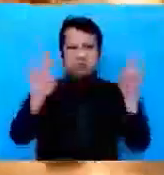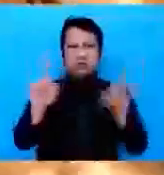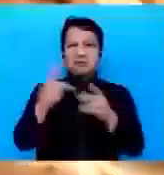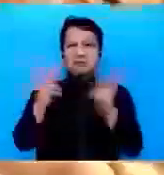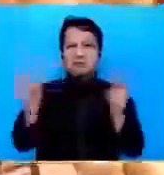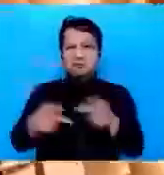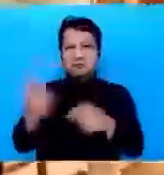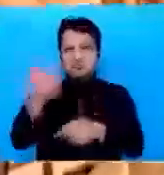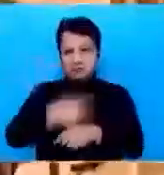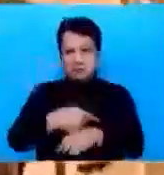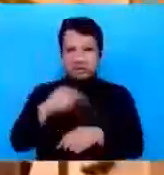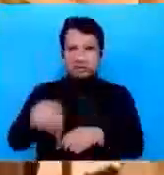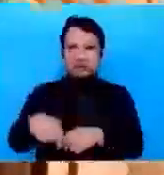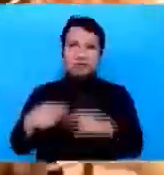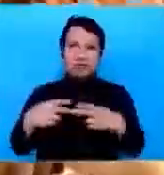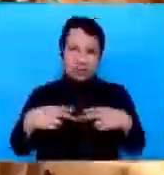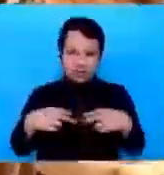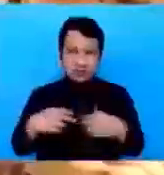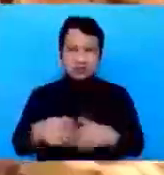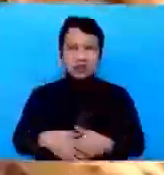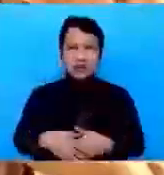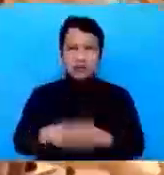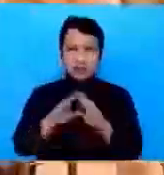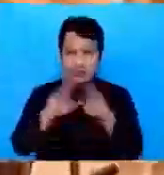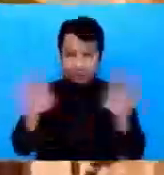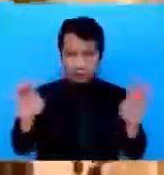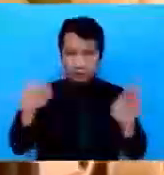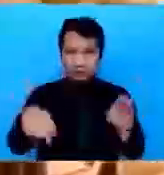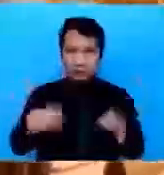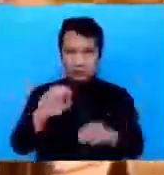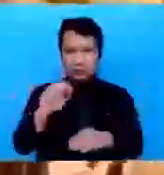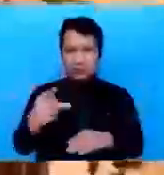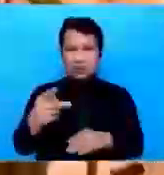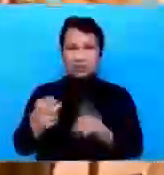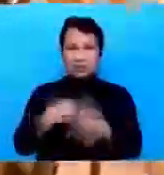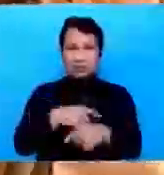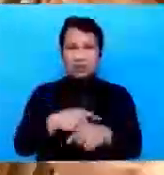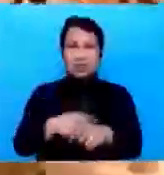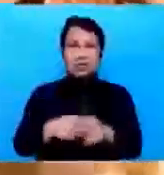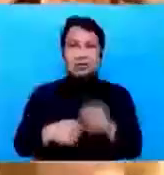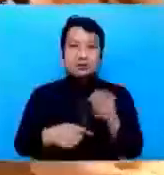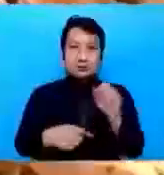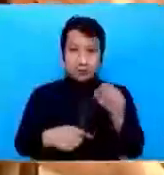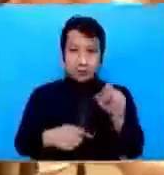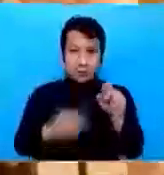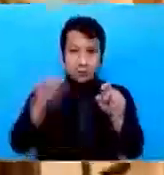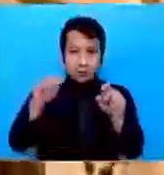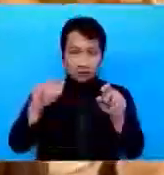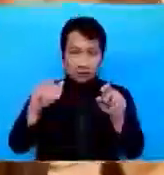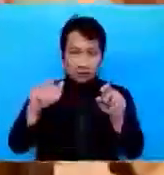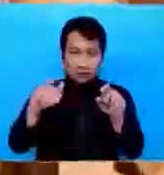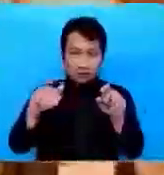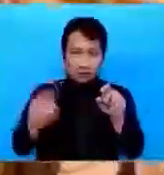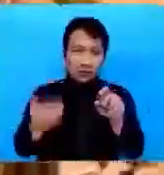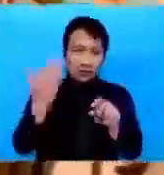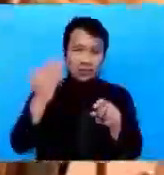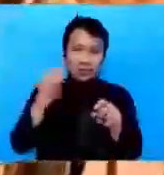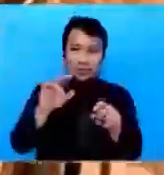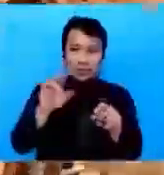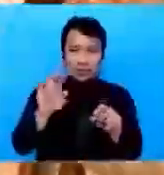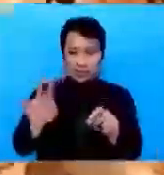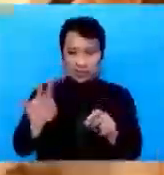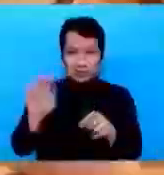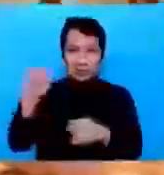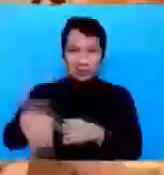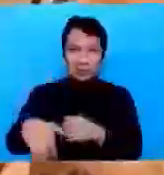para sa holiday season. Bukas ang ating park mula alas 11 ng umaga hanggang alas 7 ng gabi.